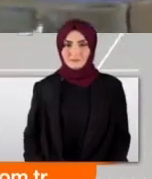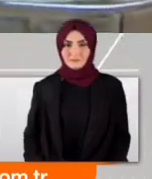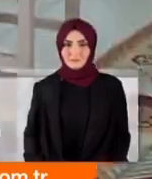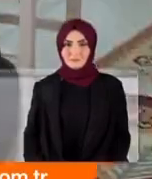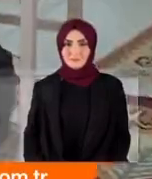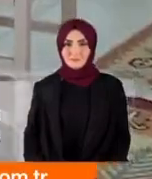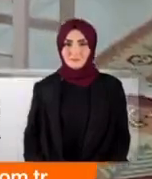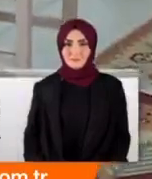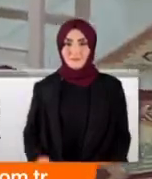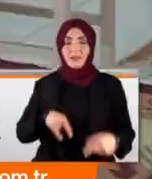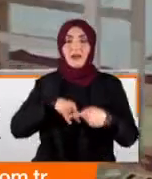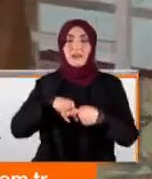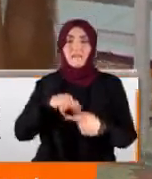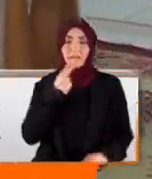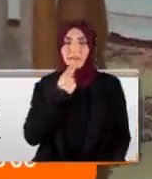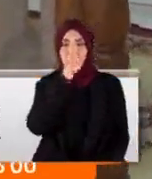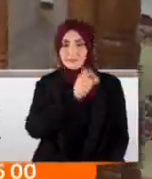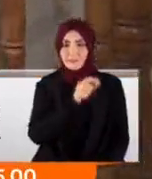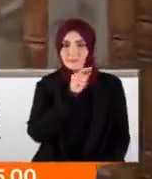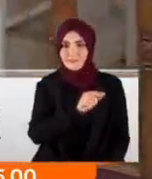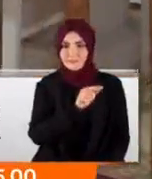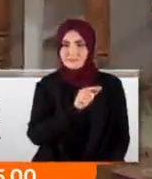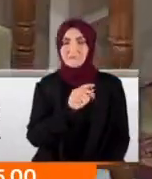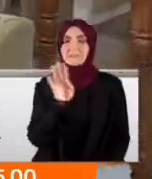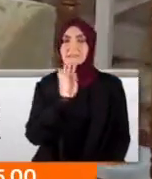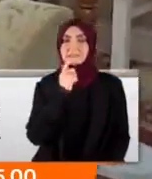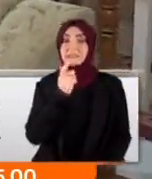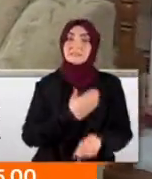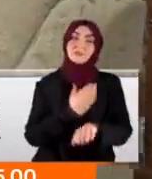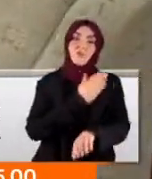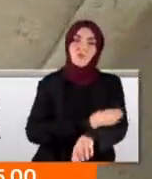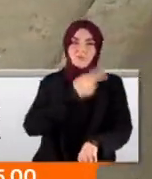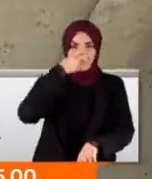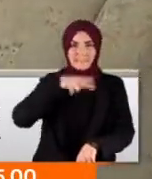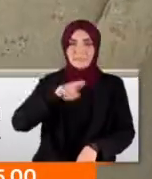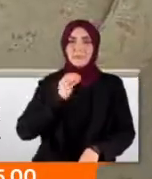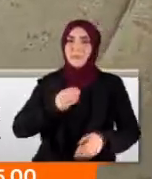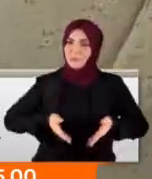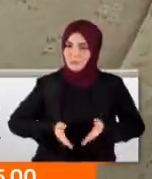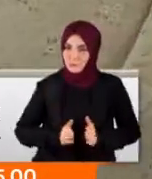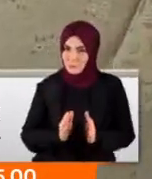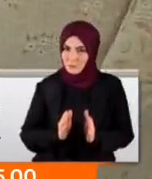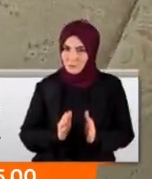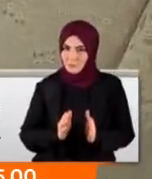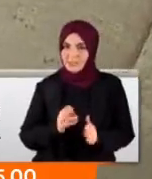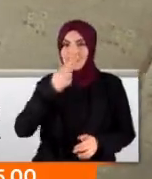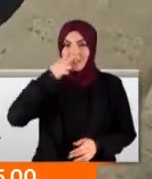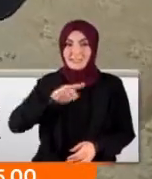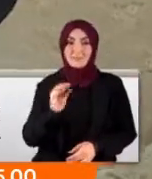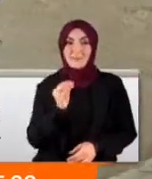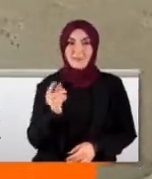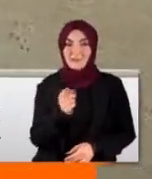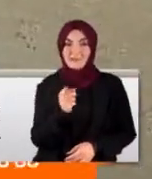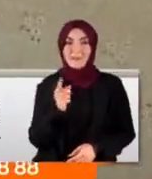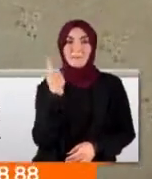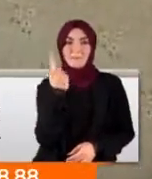vermedim ona. Hanife Demirci yaklaşık 40 yıl önce ikiz bebeklerini dünyaya getirdi. Ve ikiz bebeklerinden biri daha 2